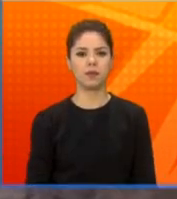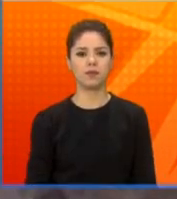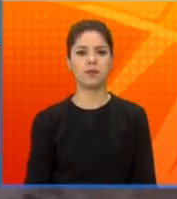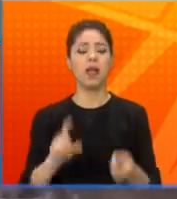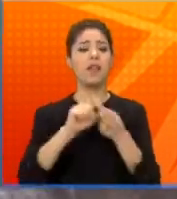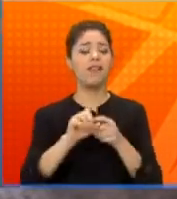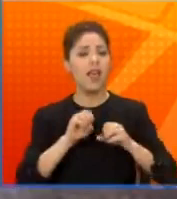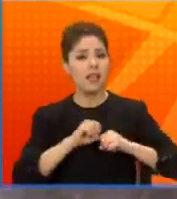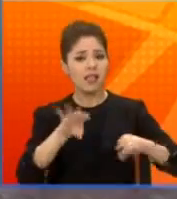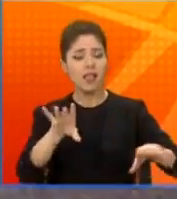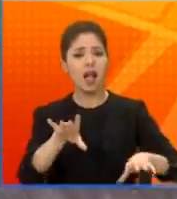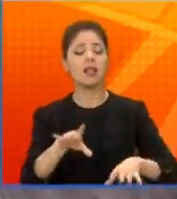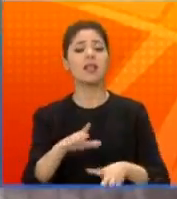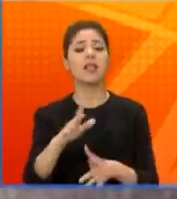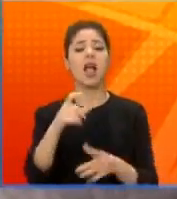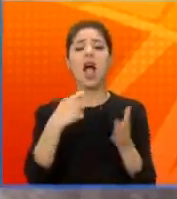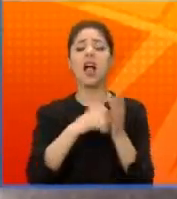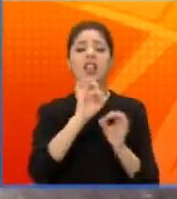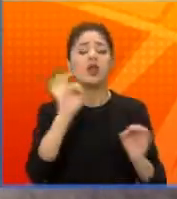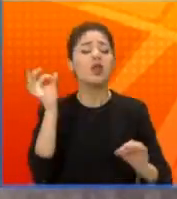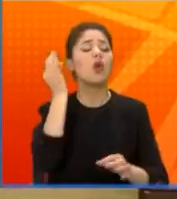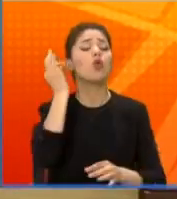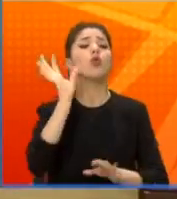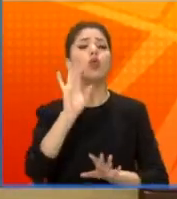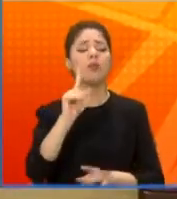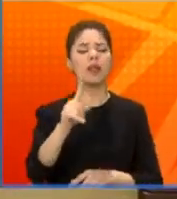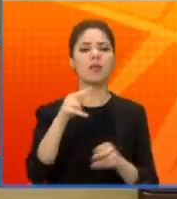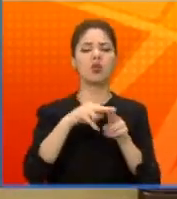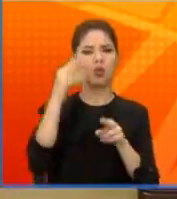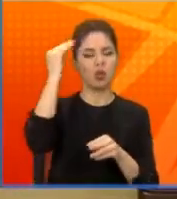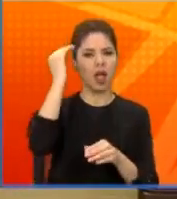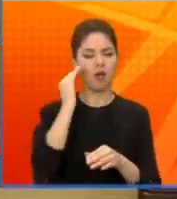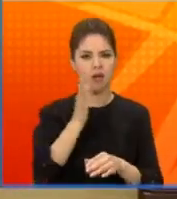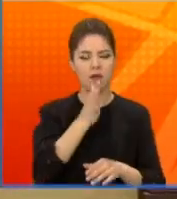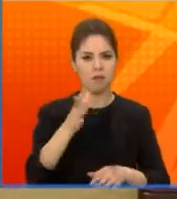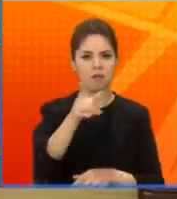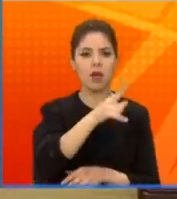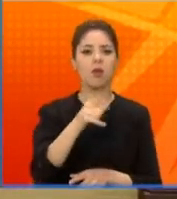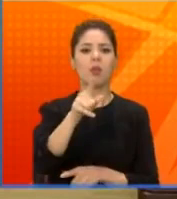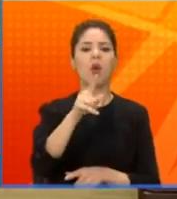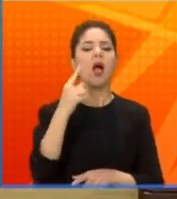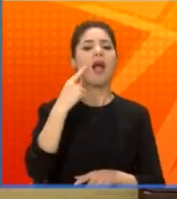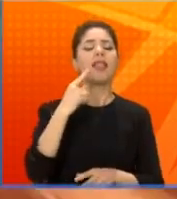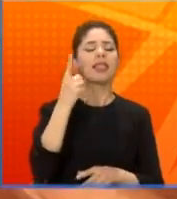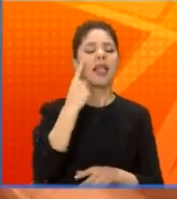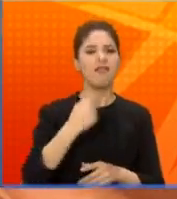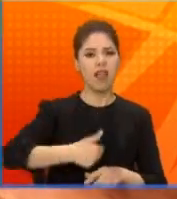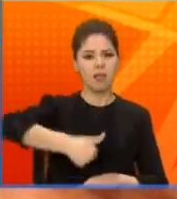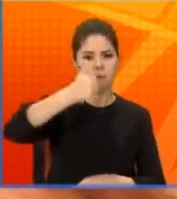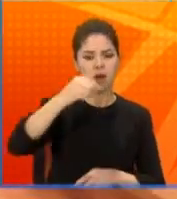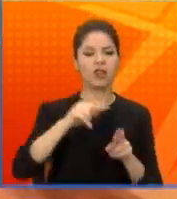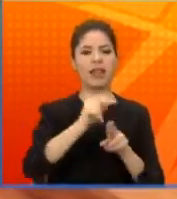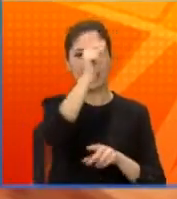Ve salgın sırasında adını hiç duymadığımız ülke Kuzey Kore. Uzun zamandır ortada görünmeyen devlet başkanı Kim